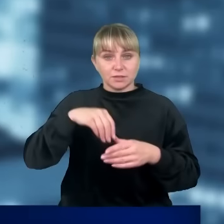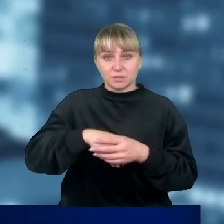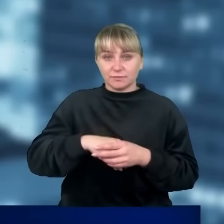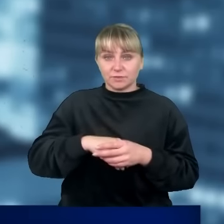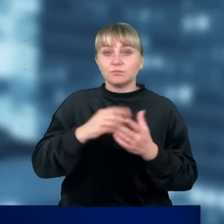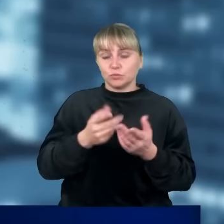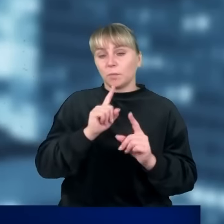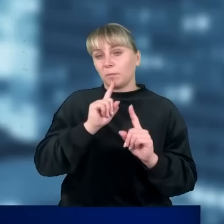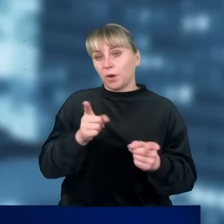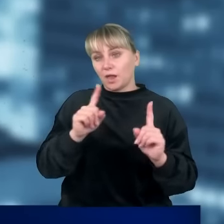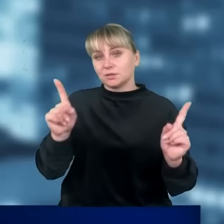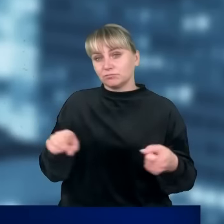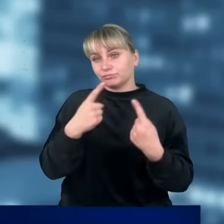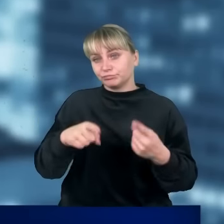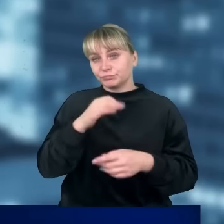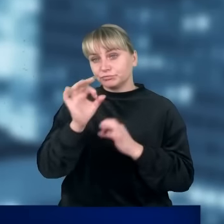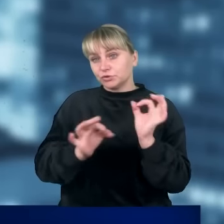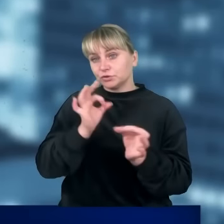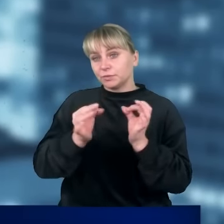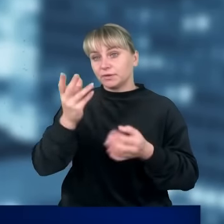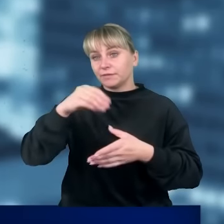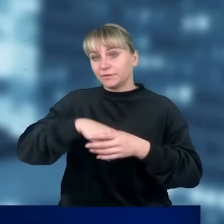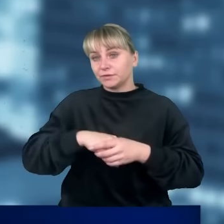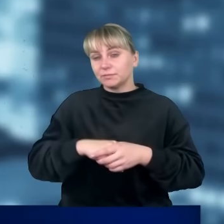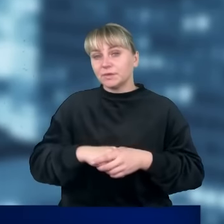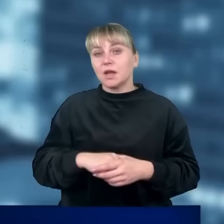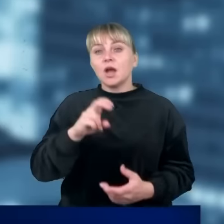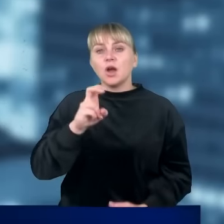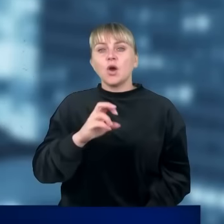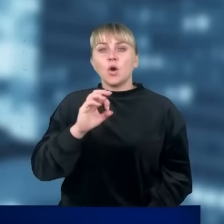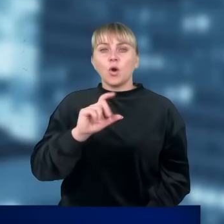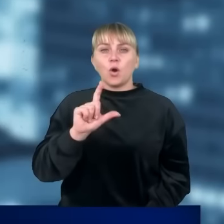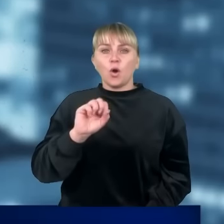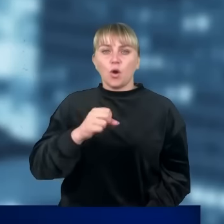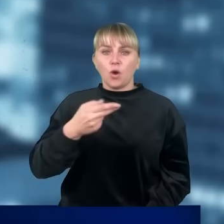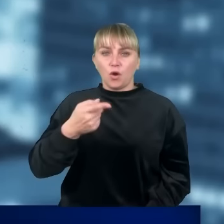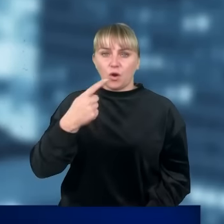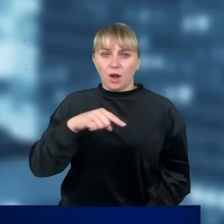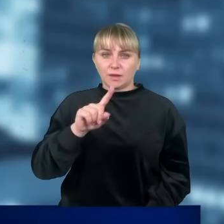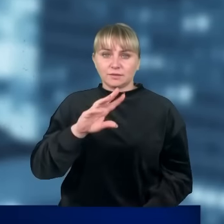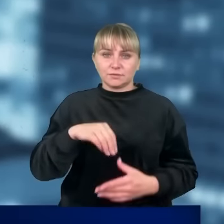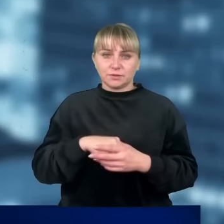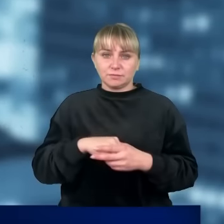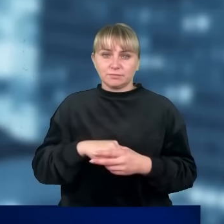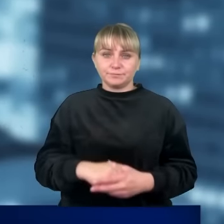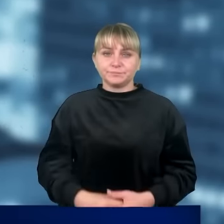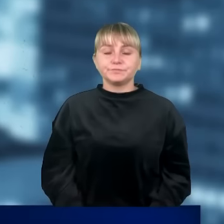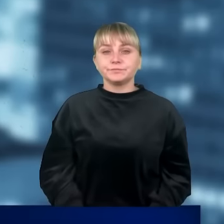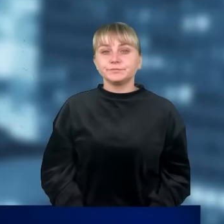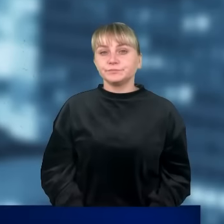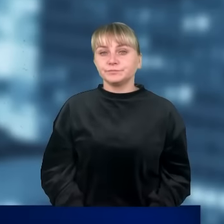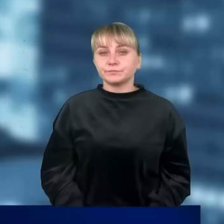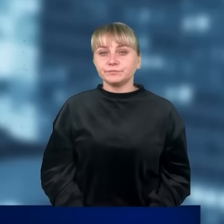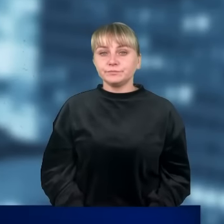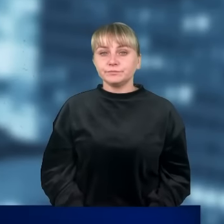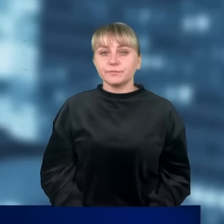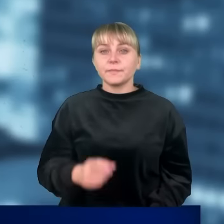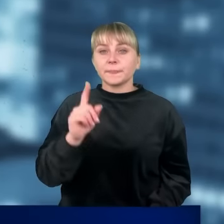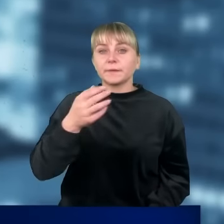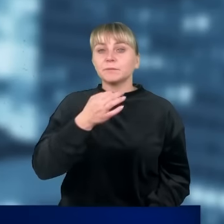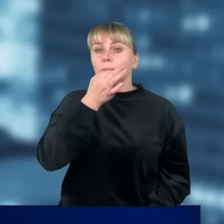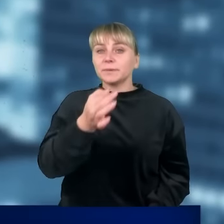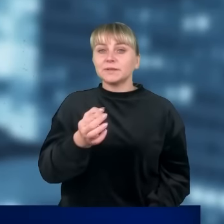zanucenia. Agnieszka Holland, no bo ją tam zaprasza przy stanem par do Brukseli i tak dalej. Agnieszka Holland tam na pytanie, czy nie